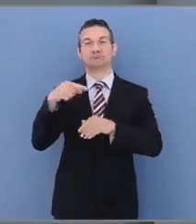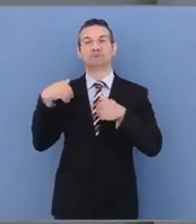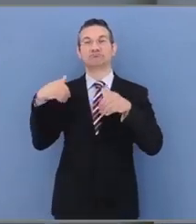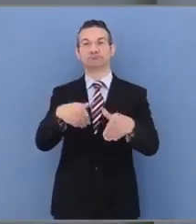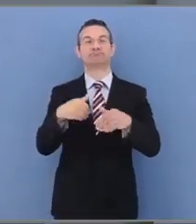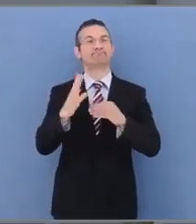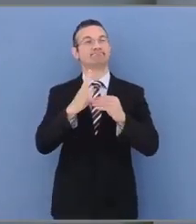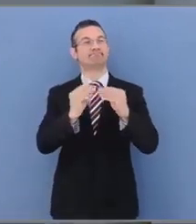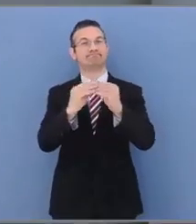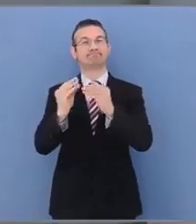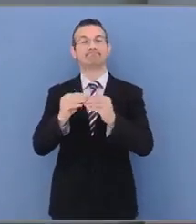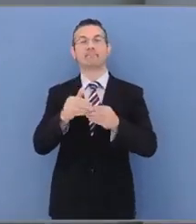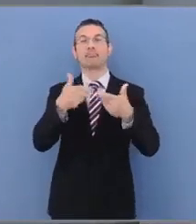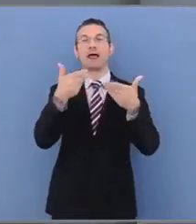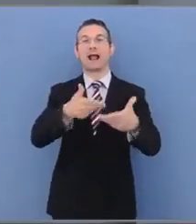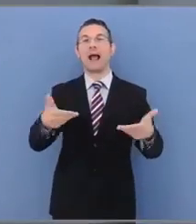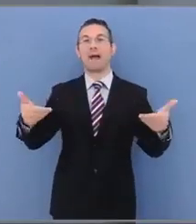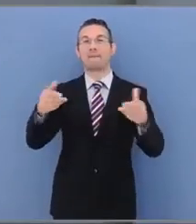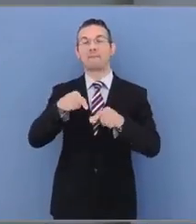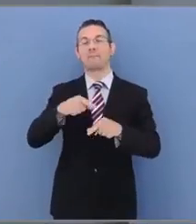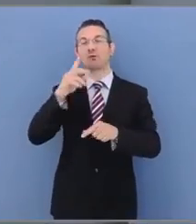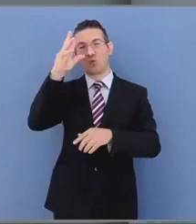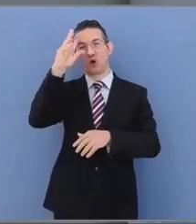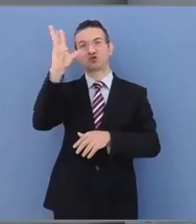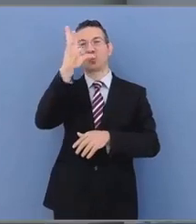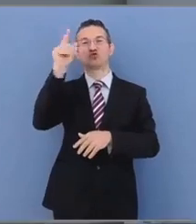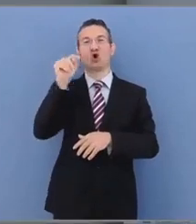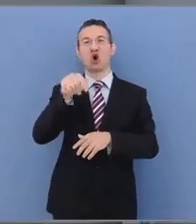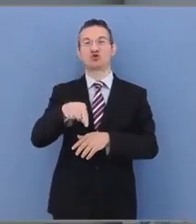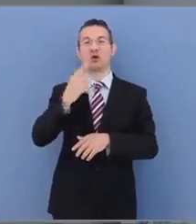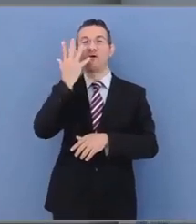di questo sogno. E vogliamo cominciare questo incontro con lei.